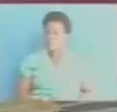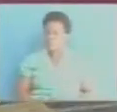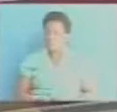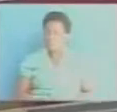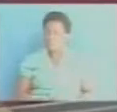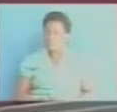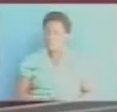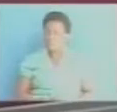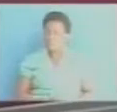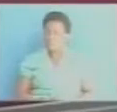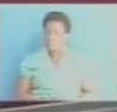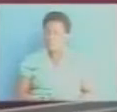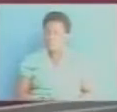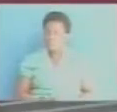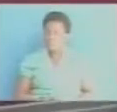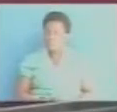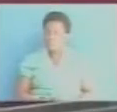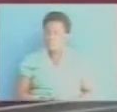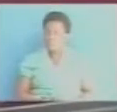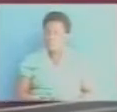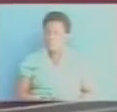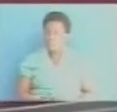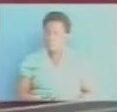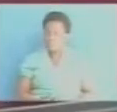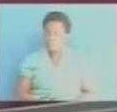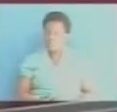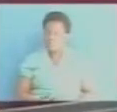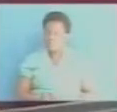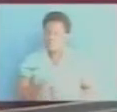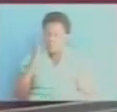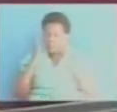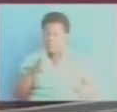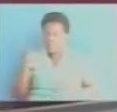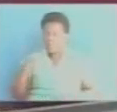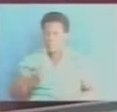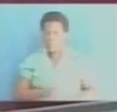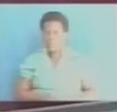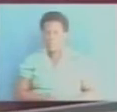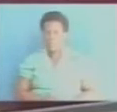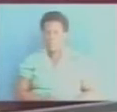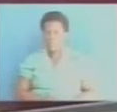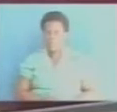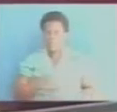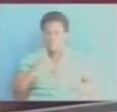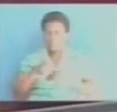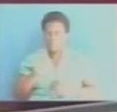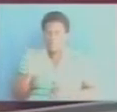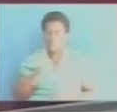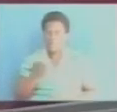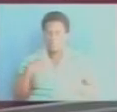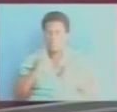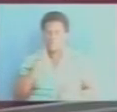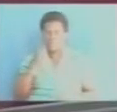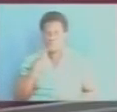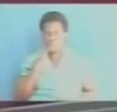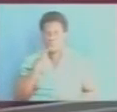majibu mesimi spika kwa ridha yako naomba kuju masali mawi ya nyong meshi barwani Kama